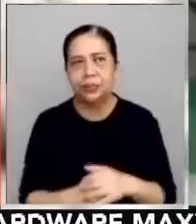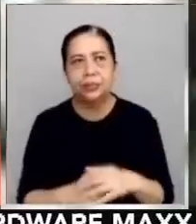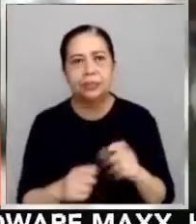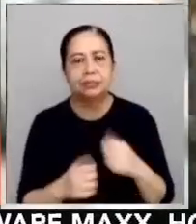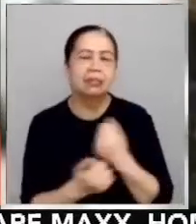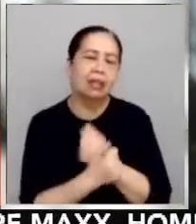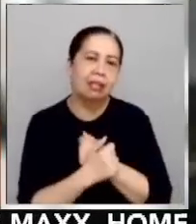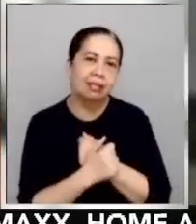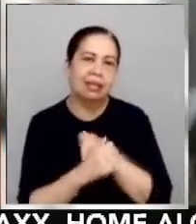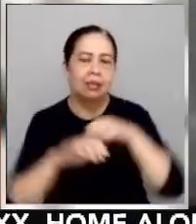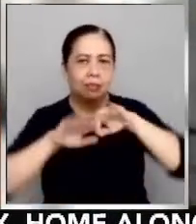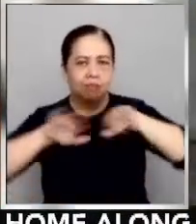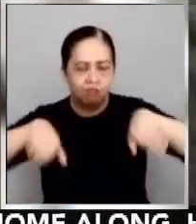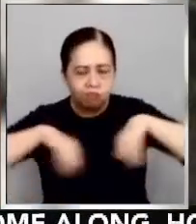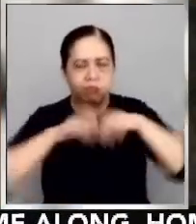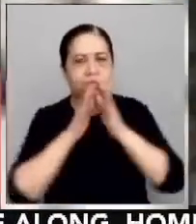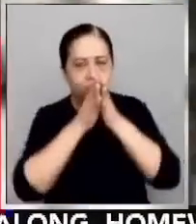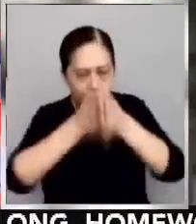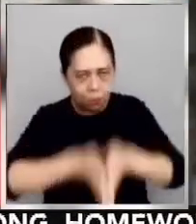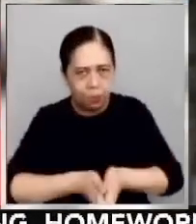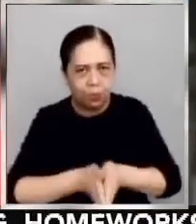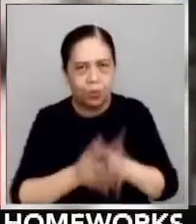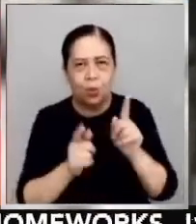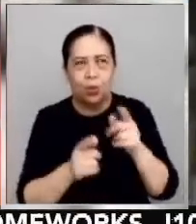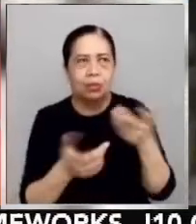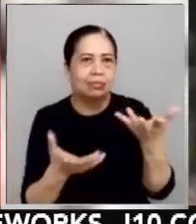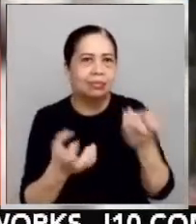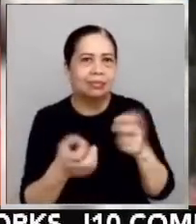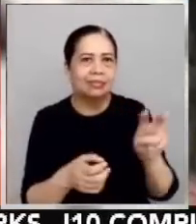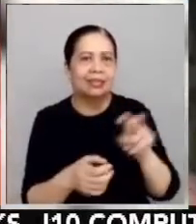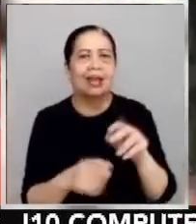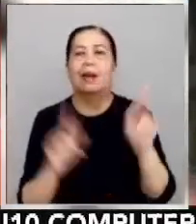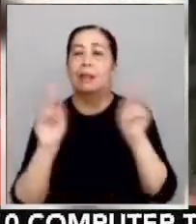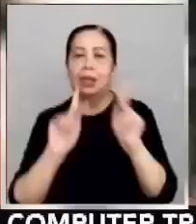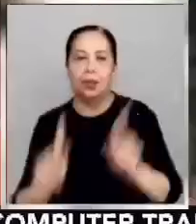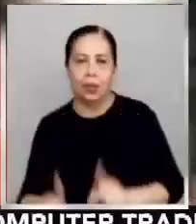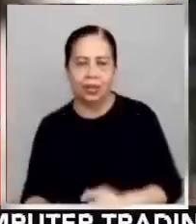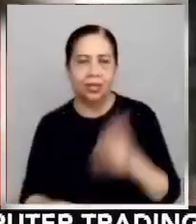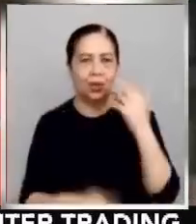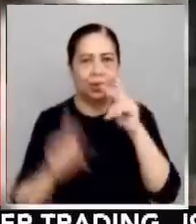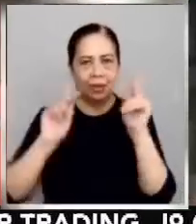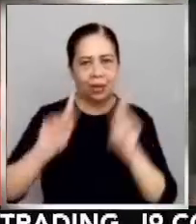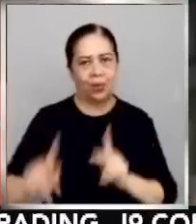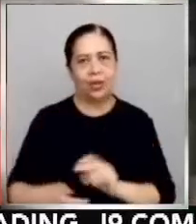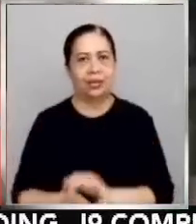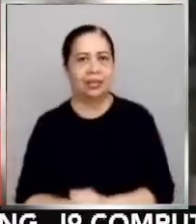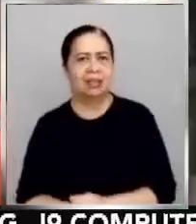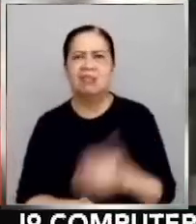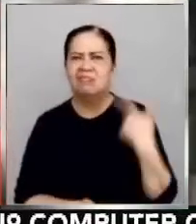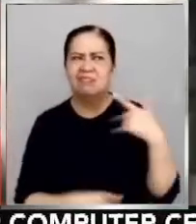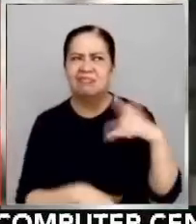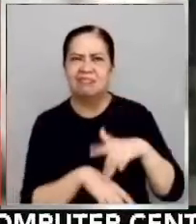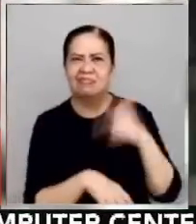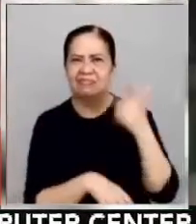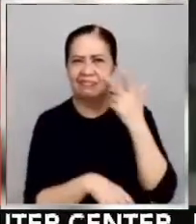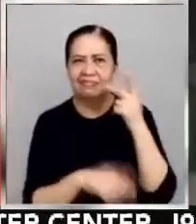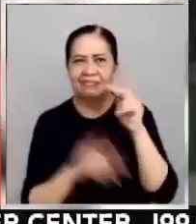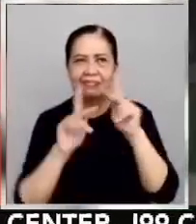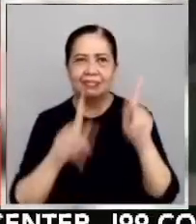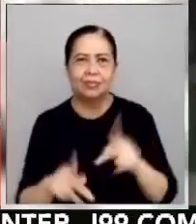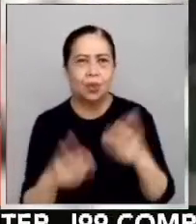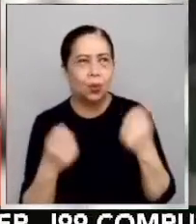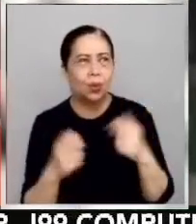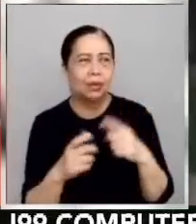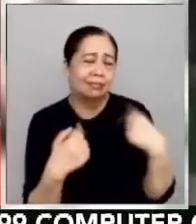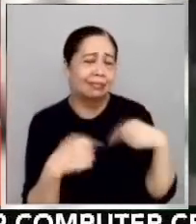freediving. Anong destination mo? Palawan. Bakit Palawan? I've never been there, so I want to see, I want to go there. I want